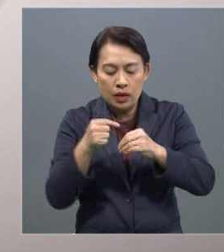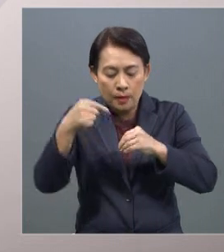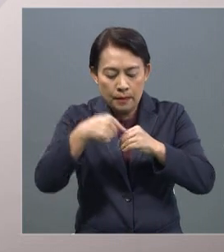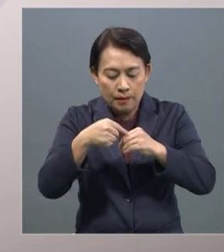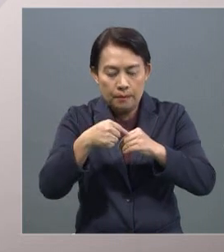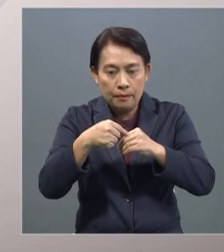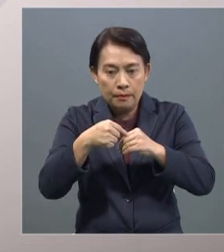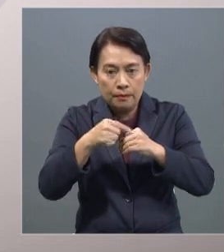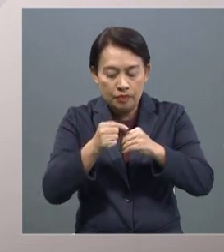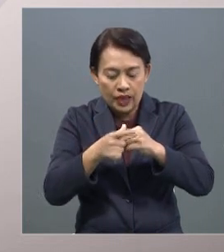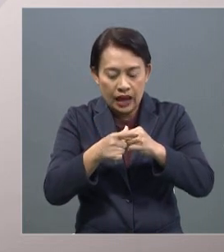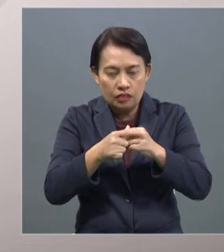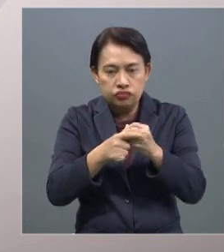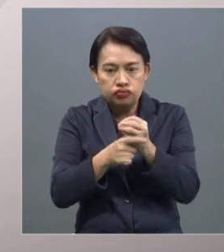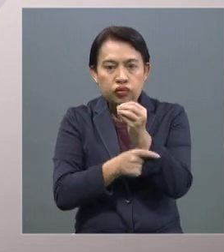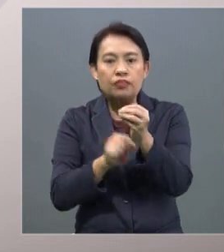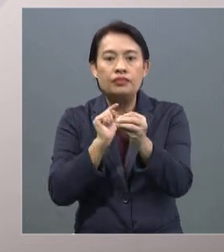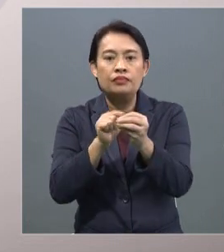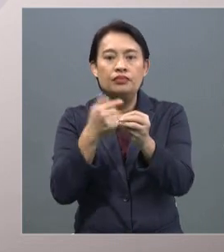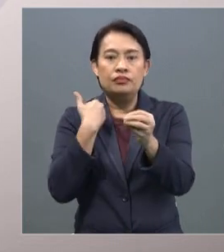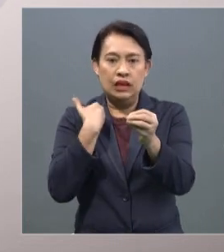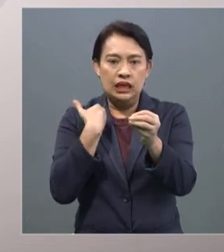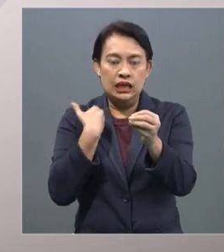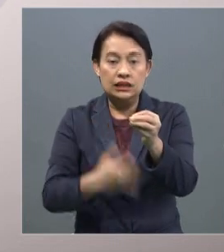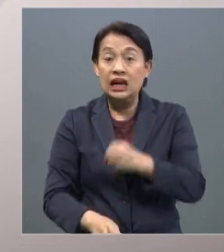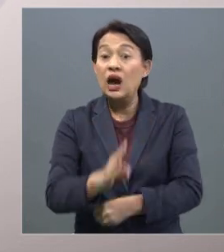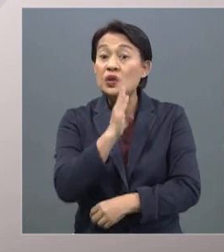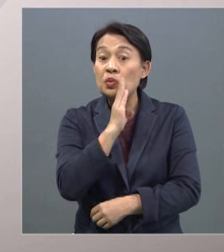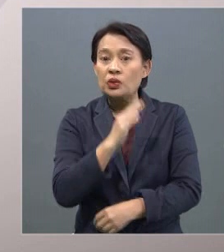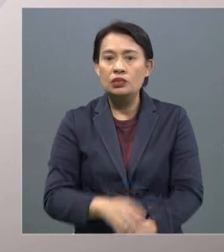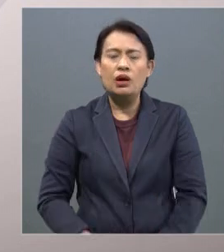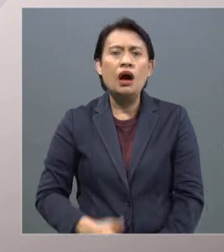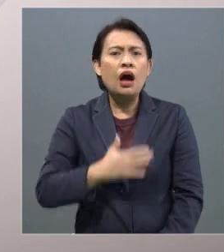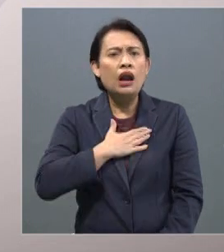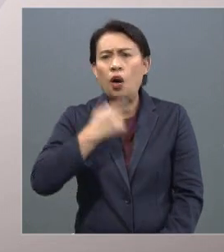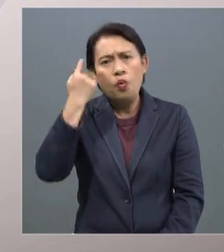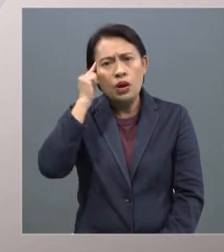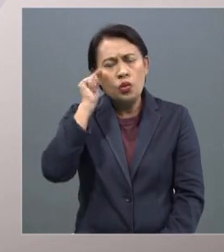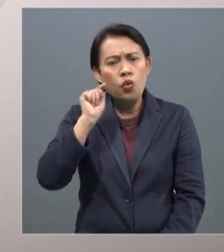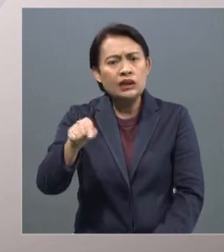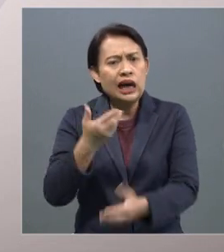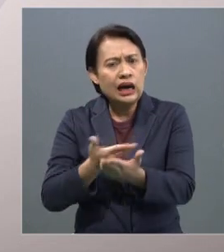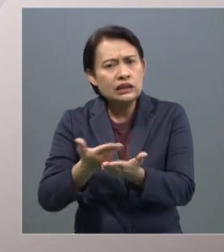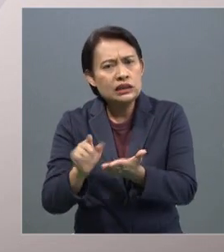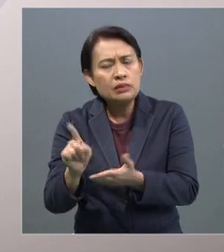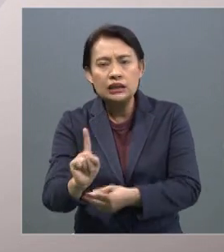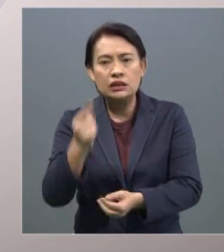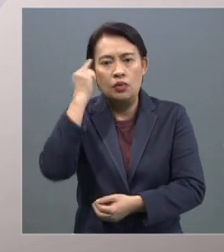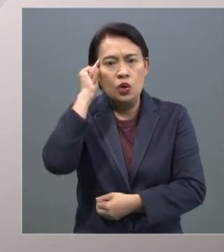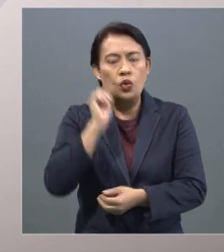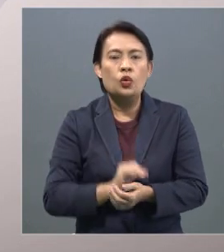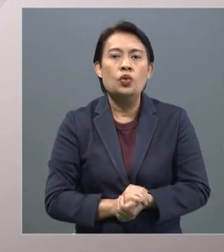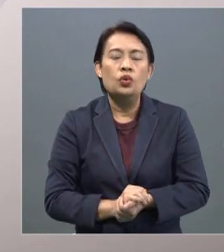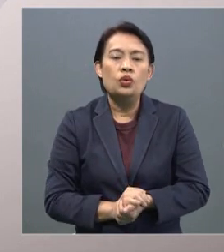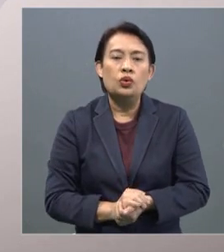เนี่ยถ้าไปสั่งซื้อโดยที่เราไม่รู้เลยว่าผลิตมาจากไหนเป็นของจริงหรือเปล่ามันก็มีความ